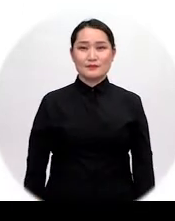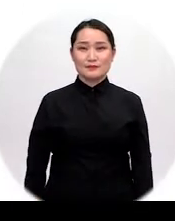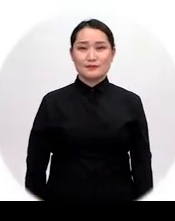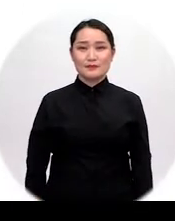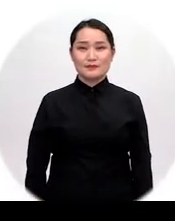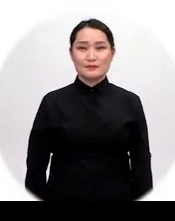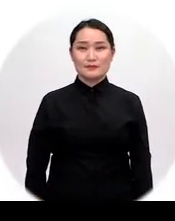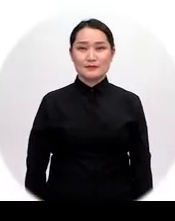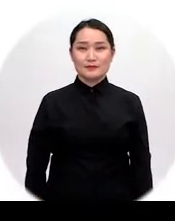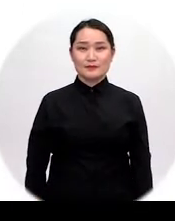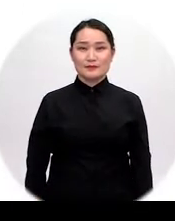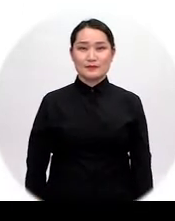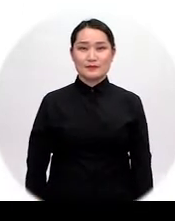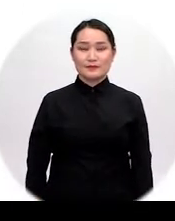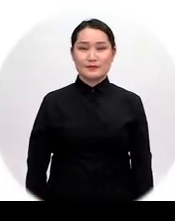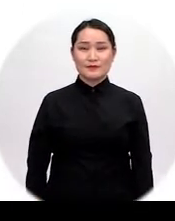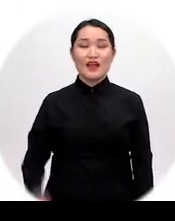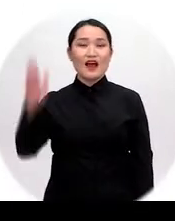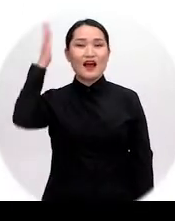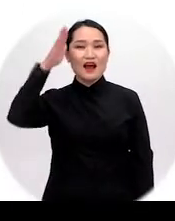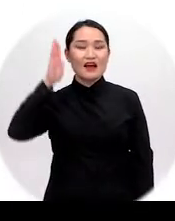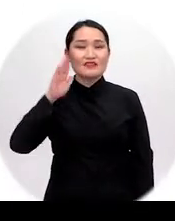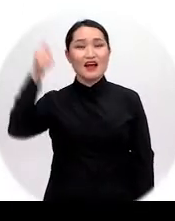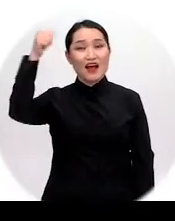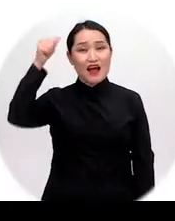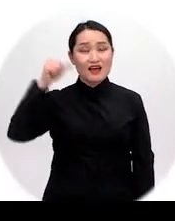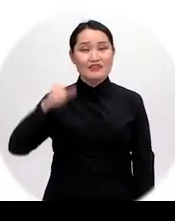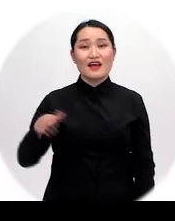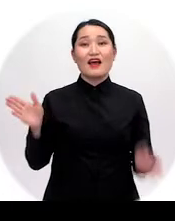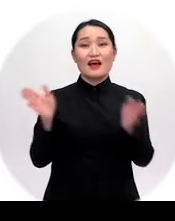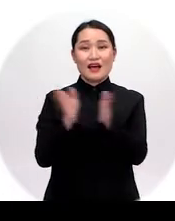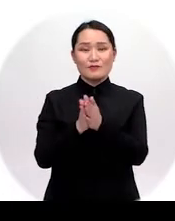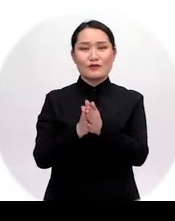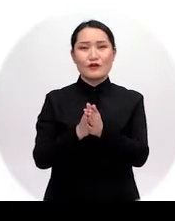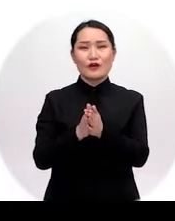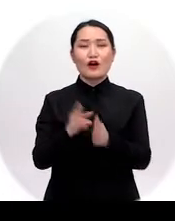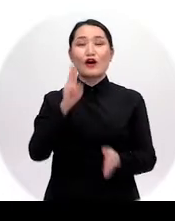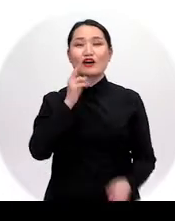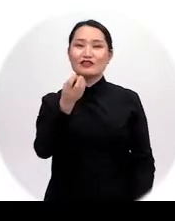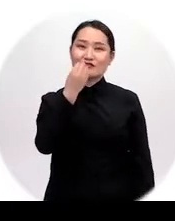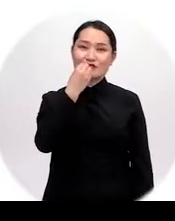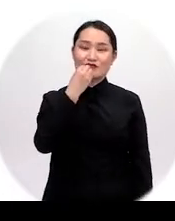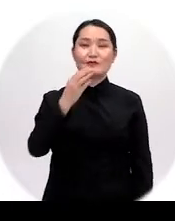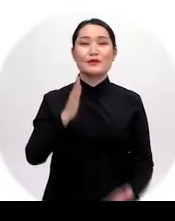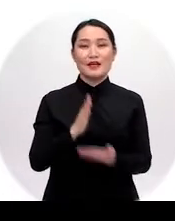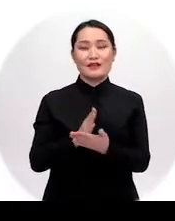Энэ үед ануужин аав ээж ах эгчтэйгээ оройн хоолоо идэж байна.